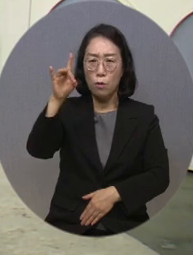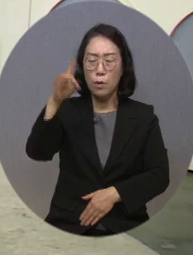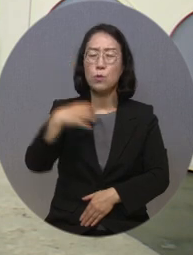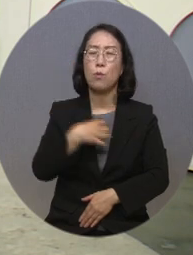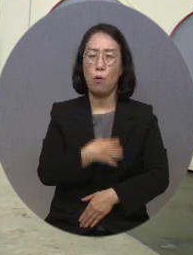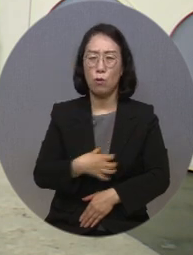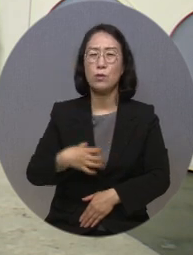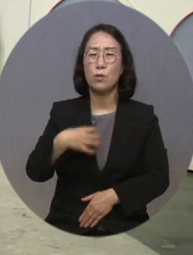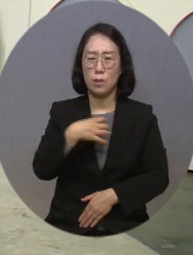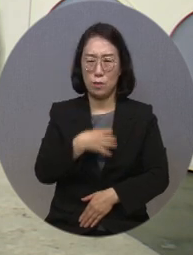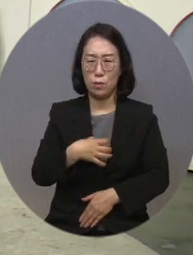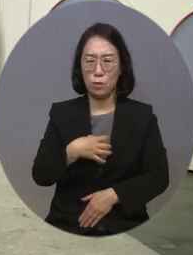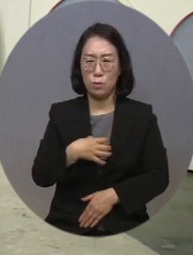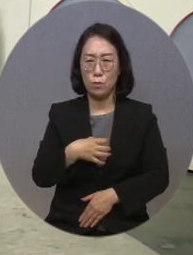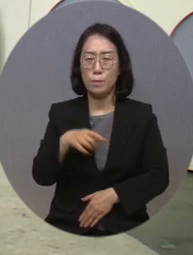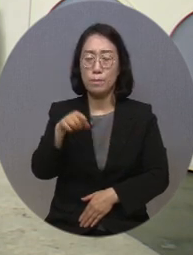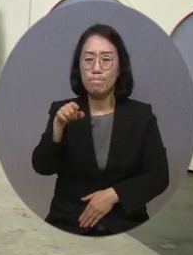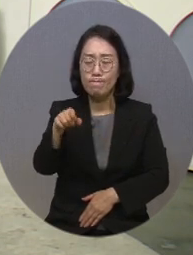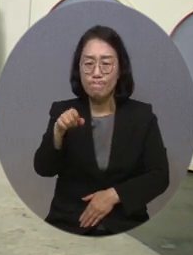걱정을 했습니다. 예.